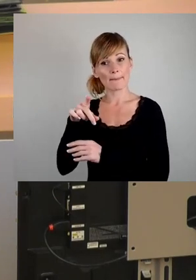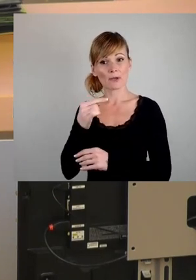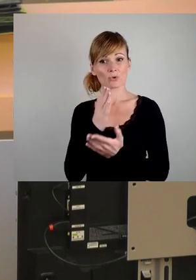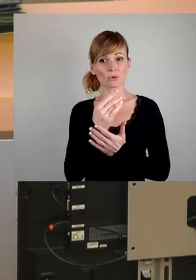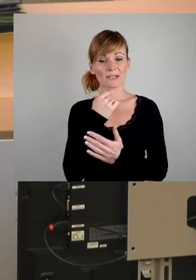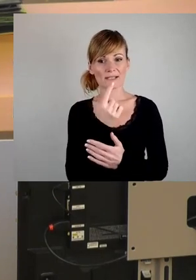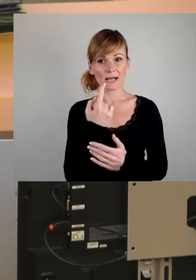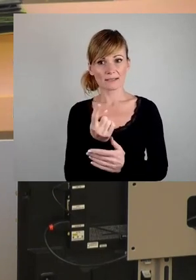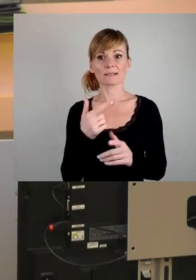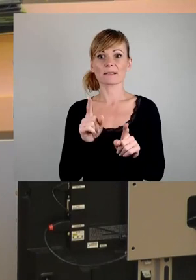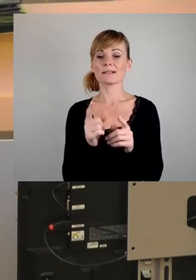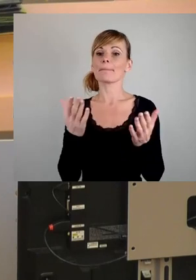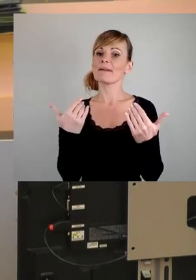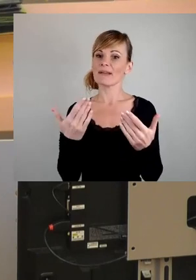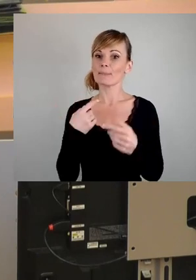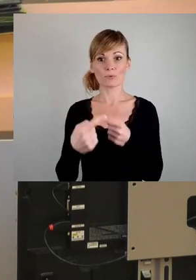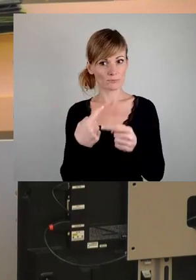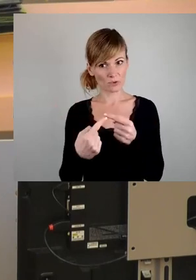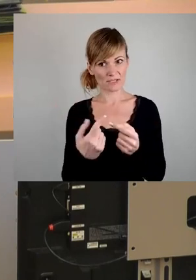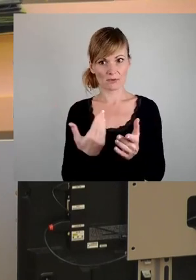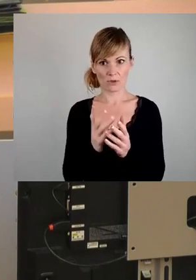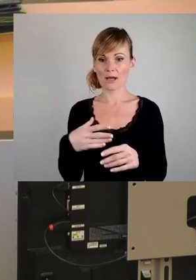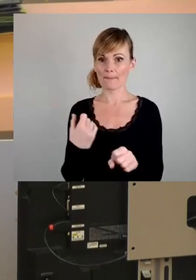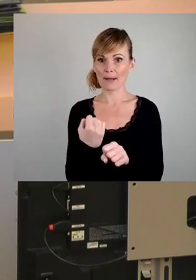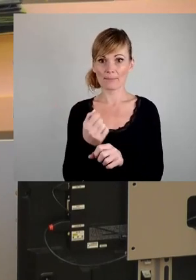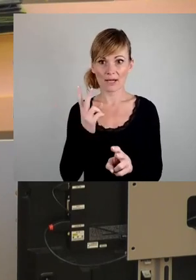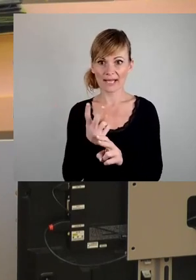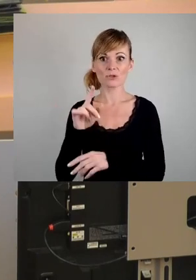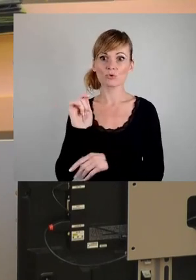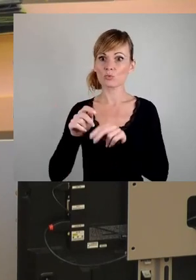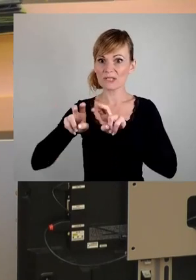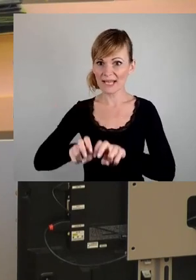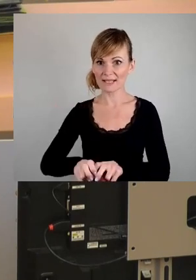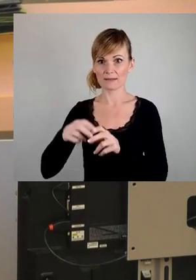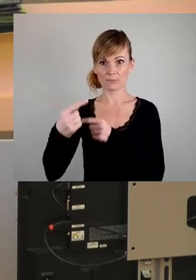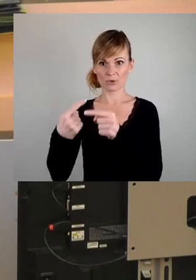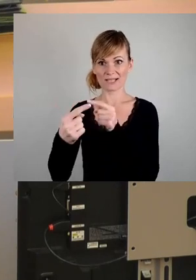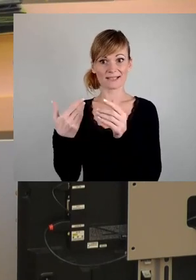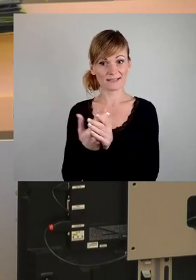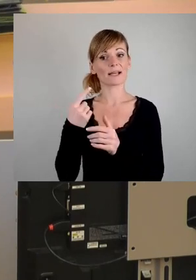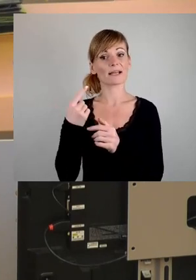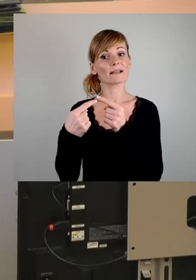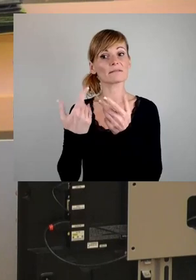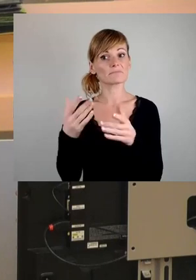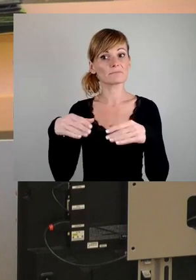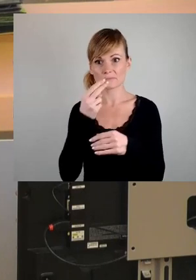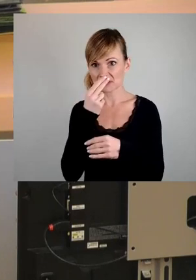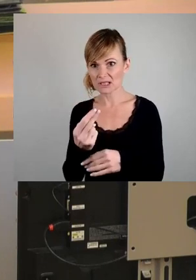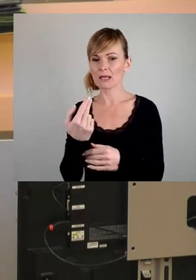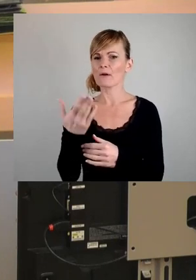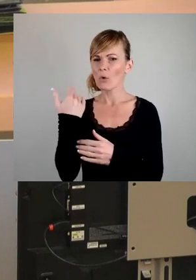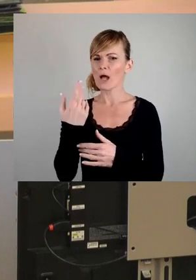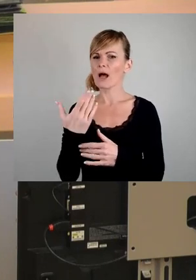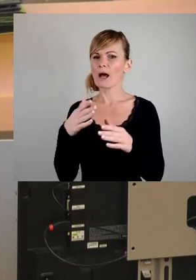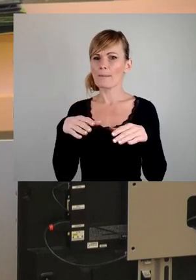Werbungsprozesses oder des Nachbarkeitsstudienprozesses im letzten Jahr entwickelt hat. Denn am Anfang war die Galopprennbahn noch nie wirklich im Fokus,